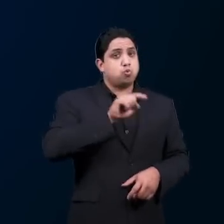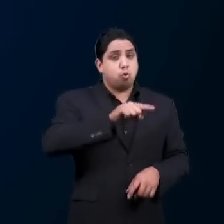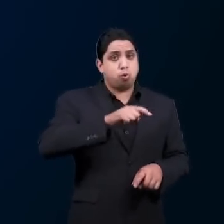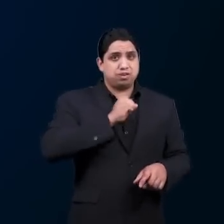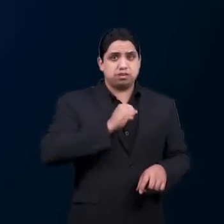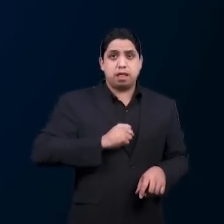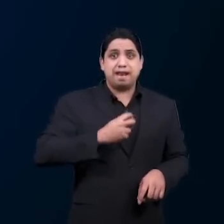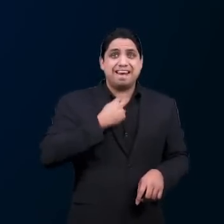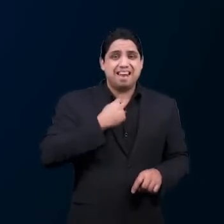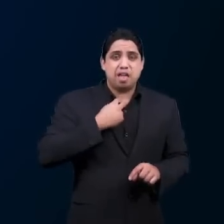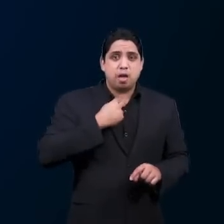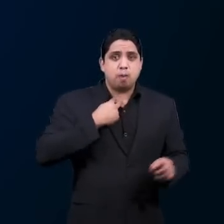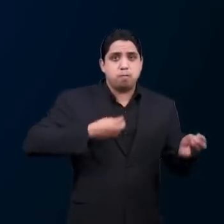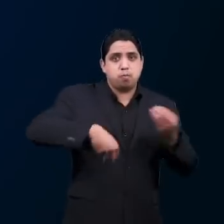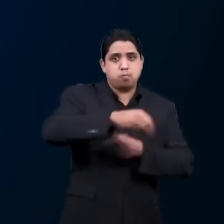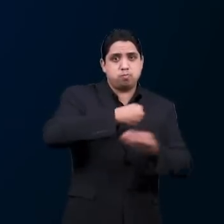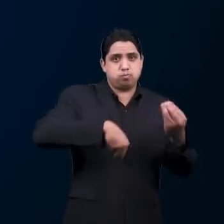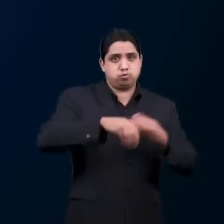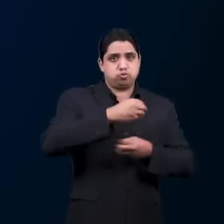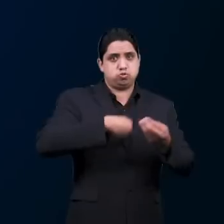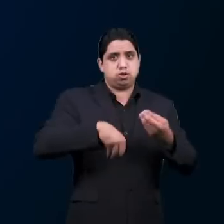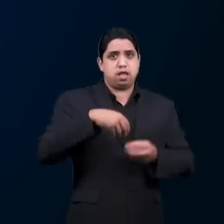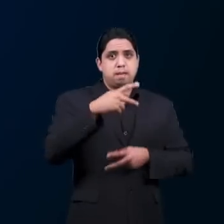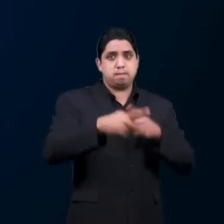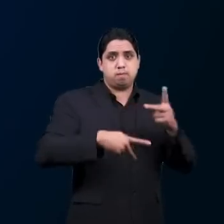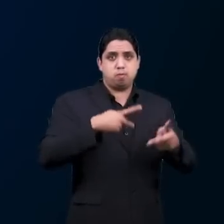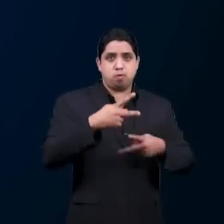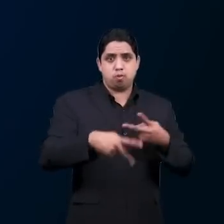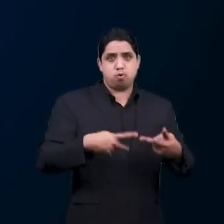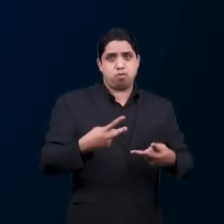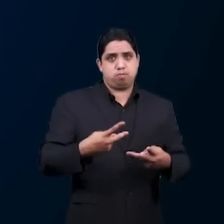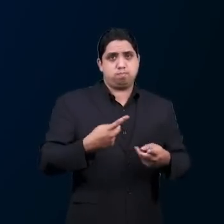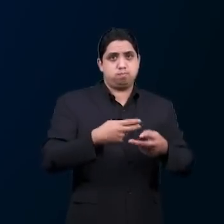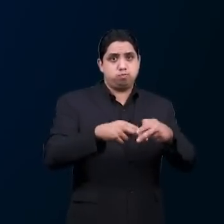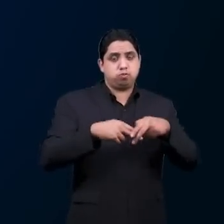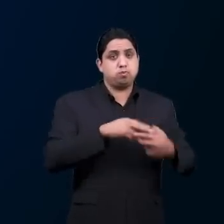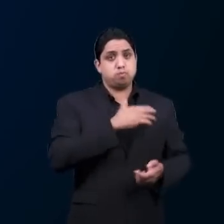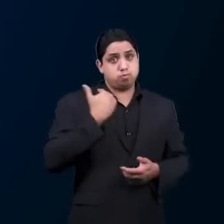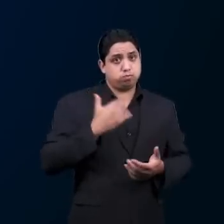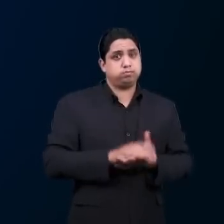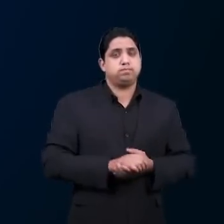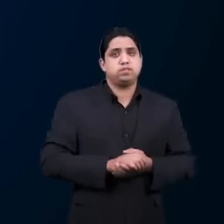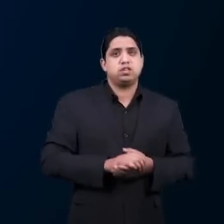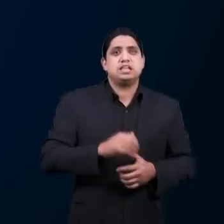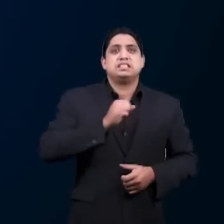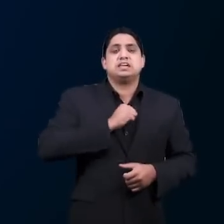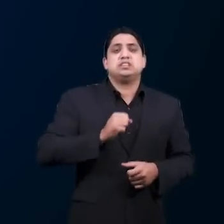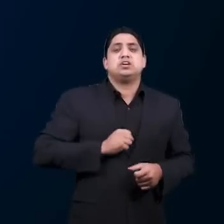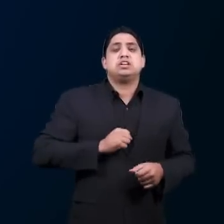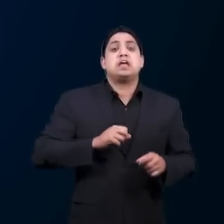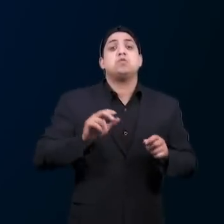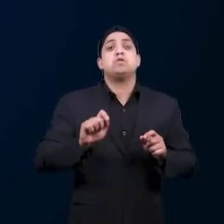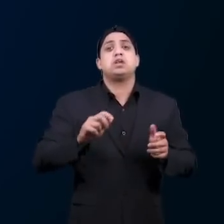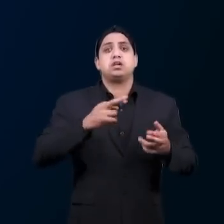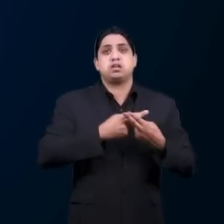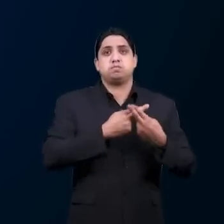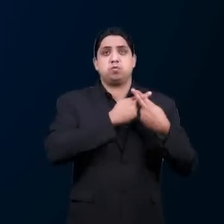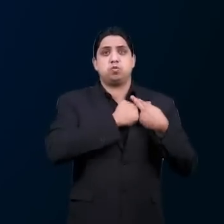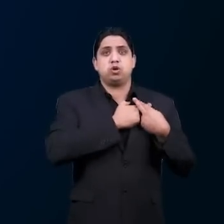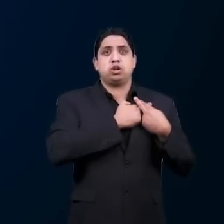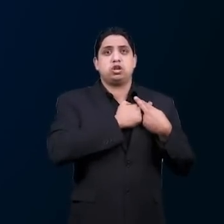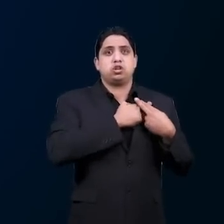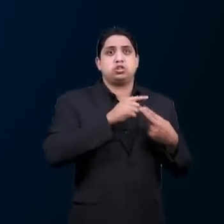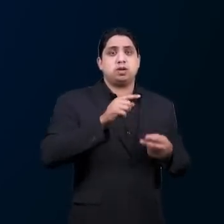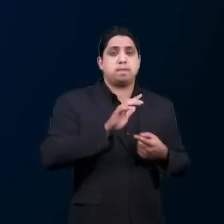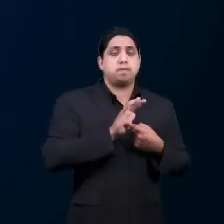« Un sacrificateur ne se rendra point impur parmi son peuple pour un mort. » Le sacrificateur était aussi